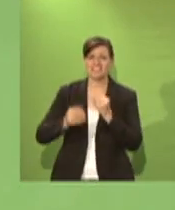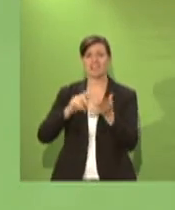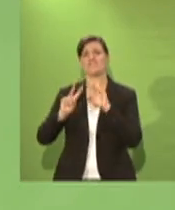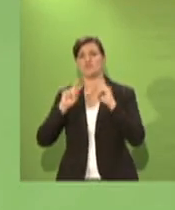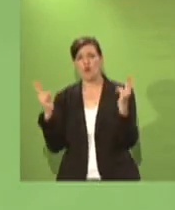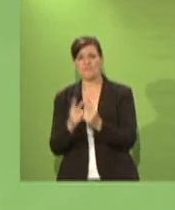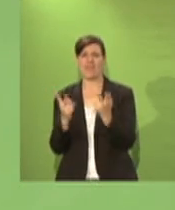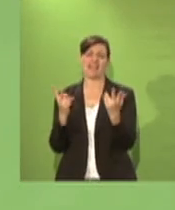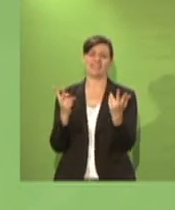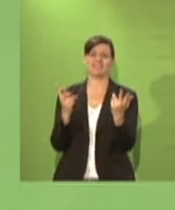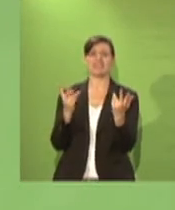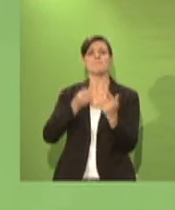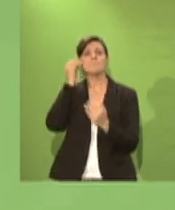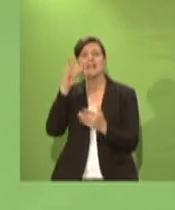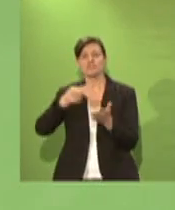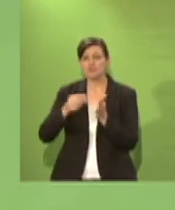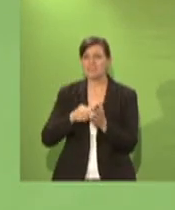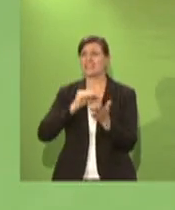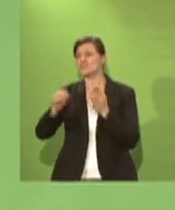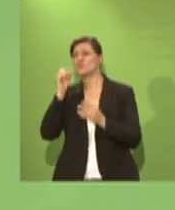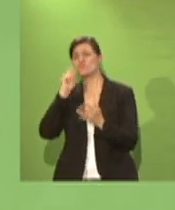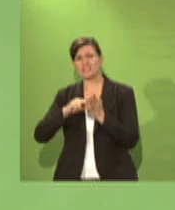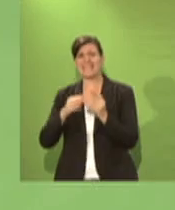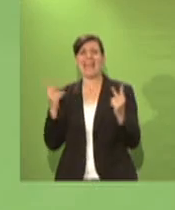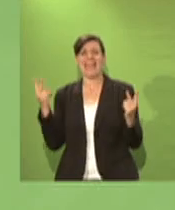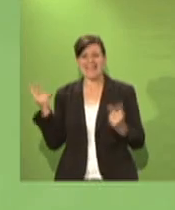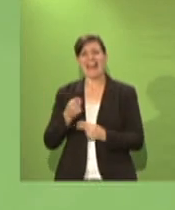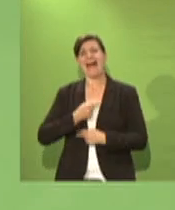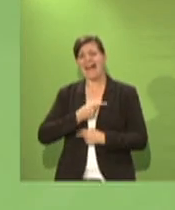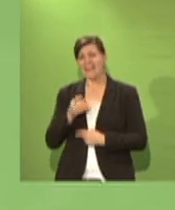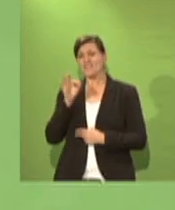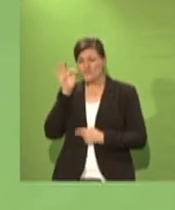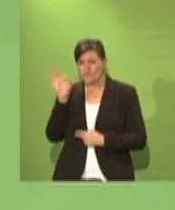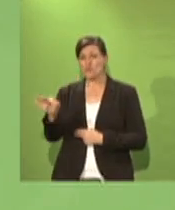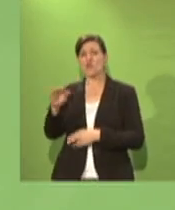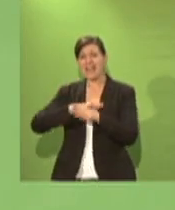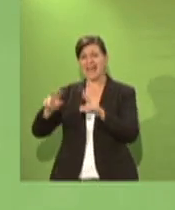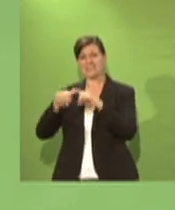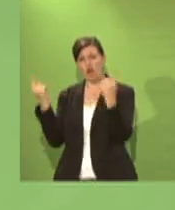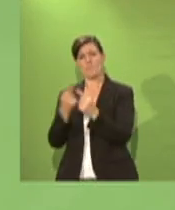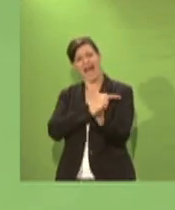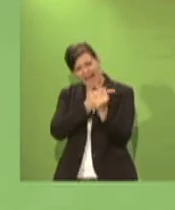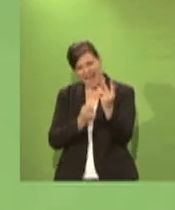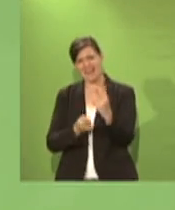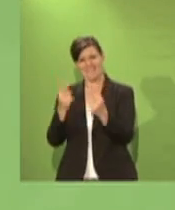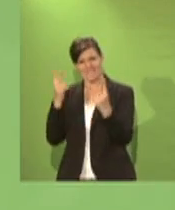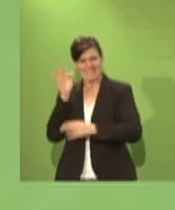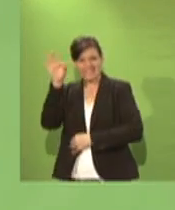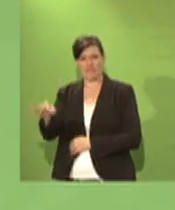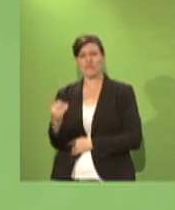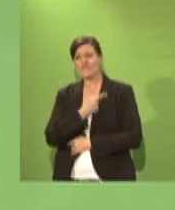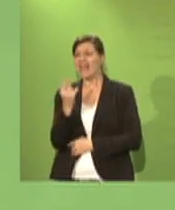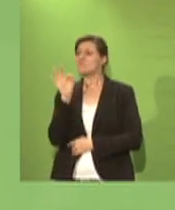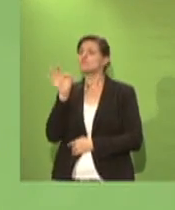ist, ob es Bildungspolitik, Schulpolitik ist, sie alle sind für den ländlichen Raum wichtig. Wir alle zusammen müssen für den ländlichen Raum